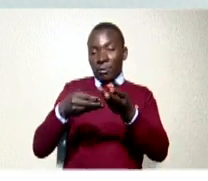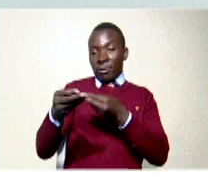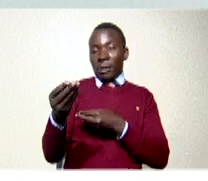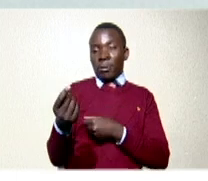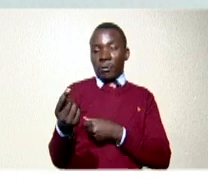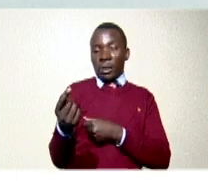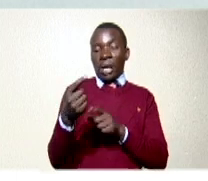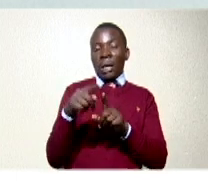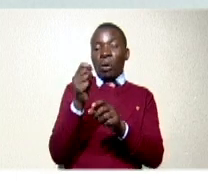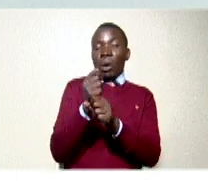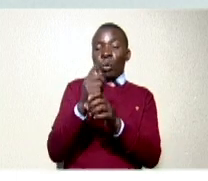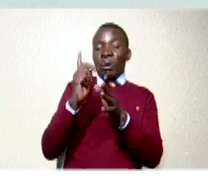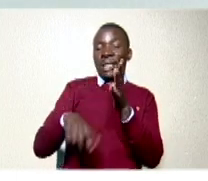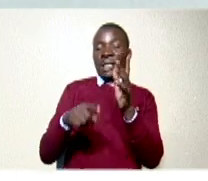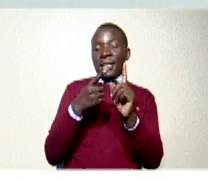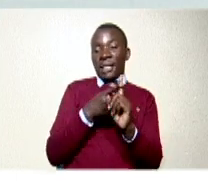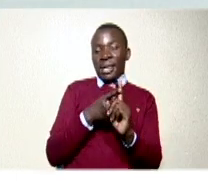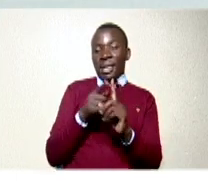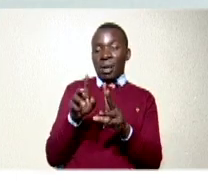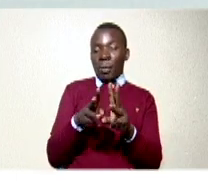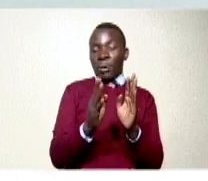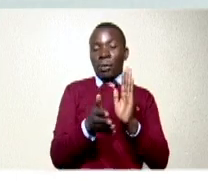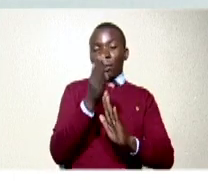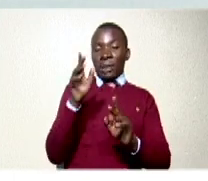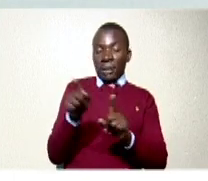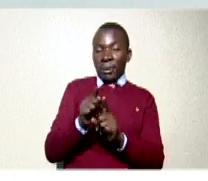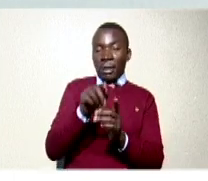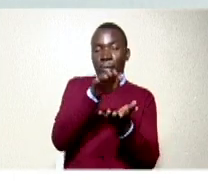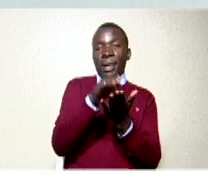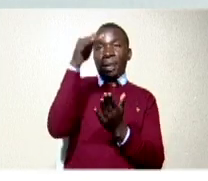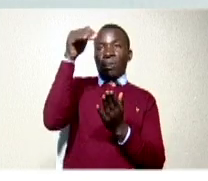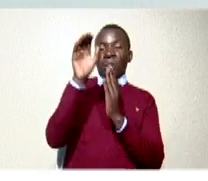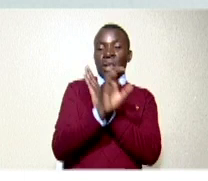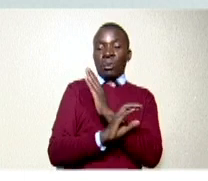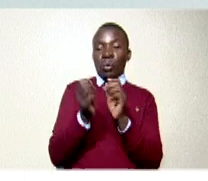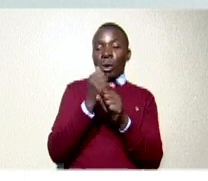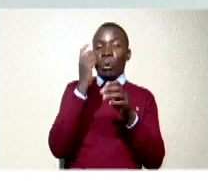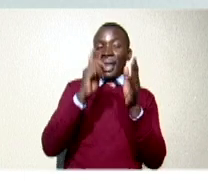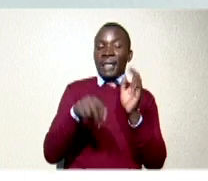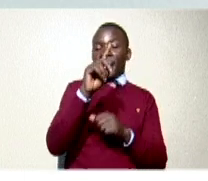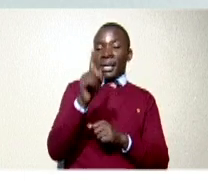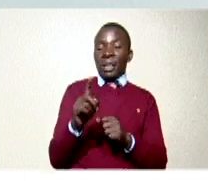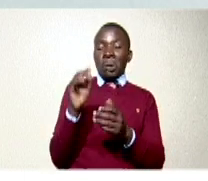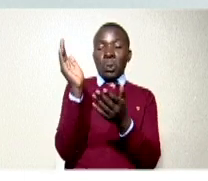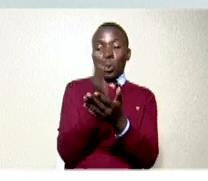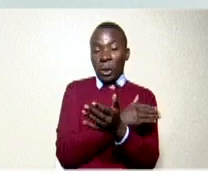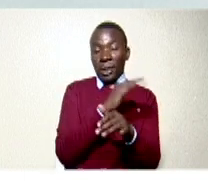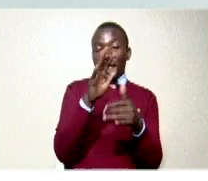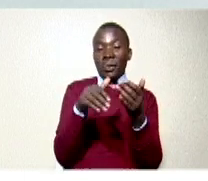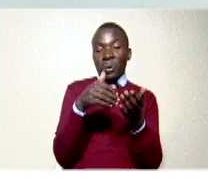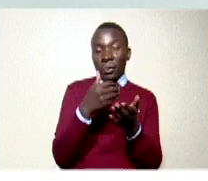iki icyambere mu buryo bwihuse twebwe nka central bank nuko dukuramo ikintu cyari cyo cyose